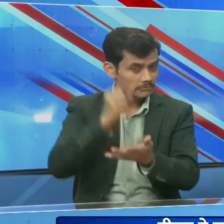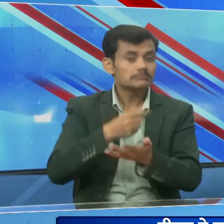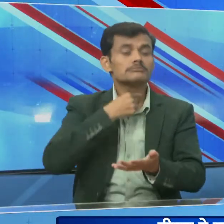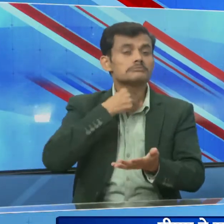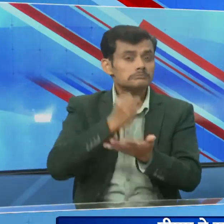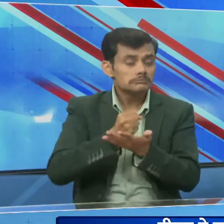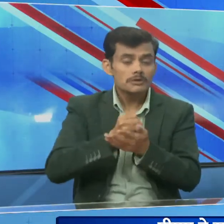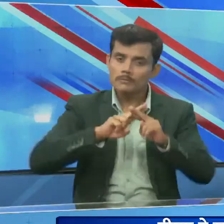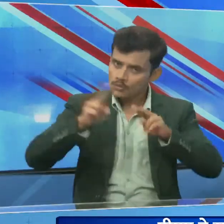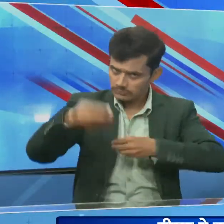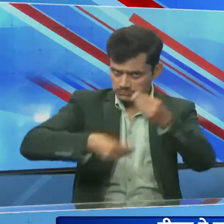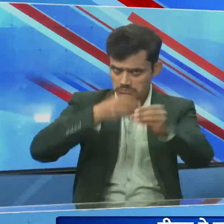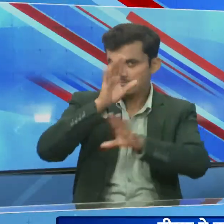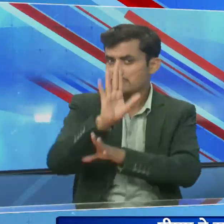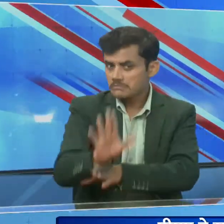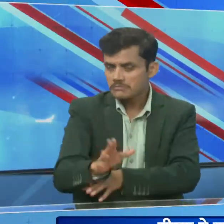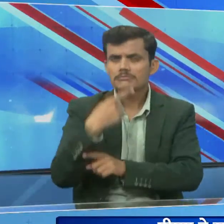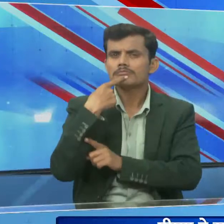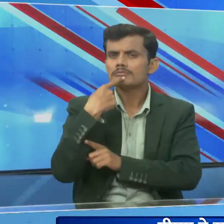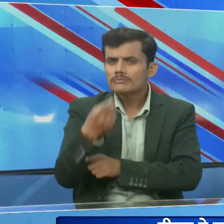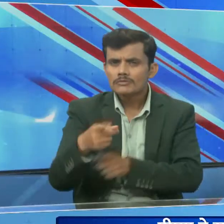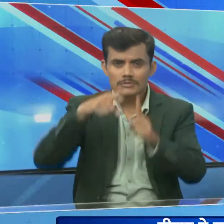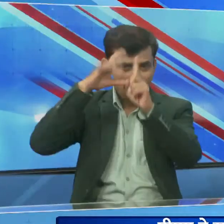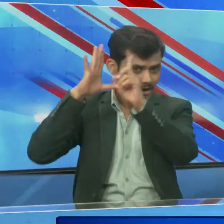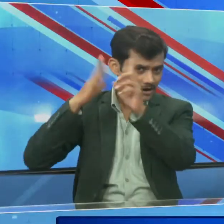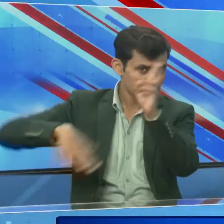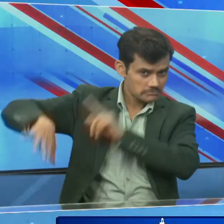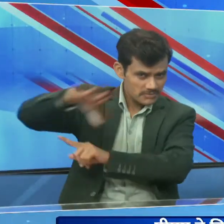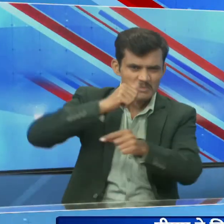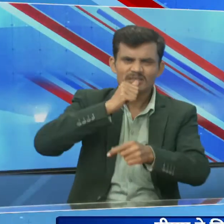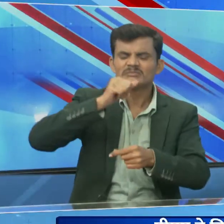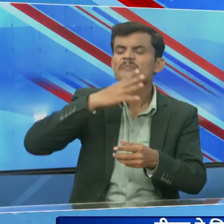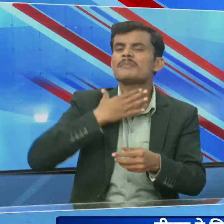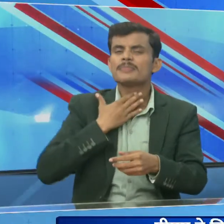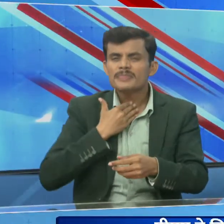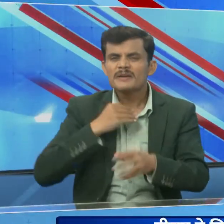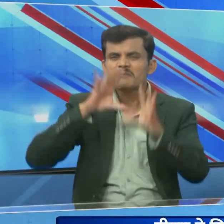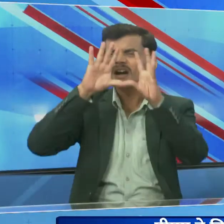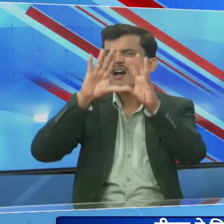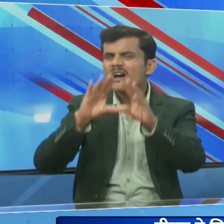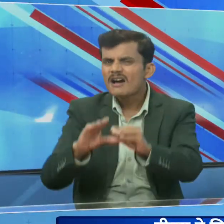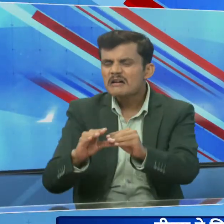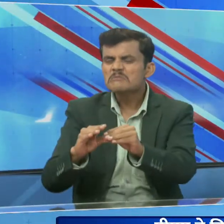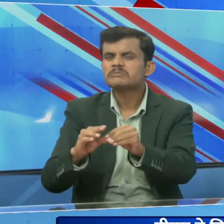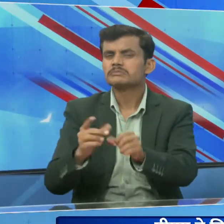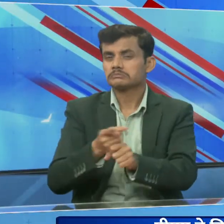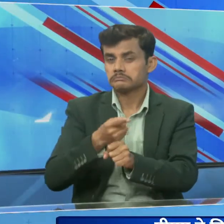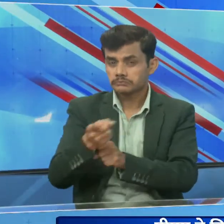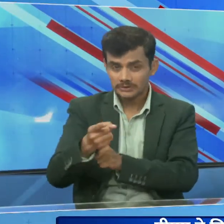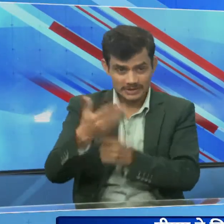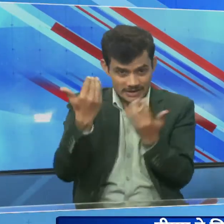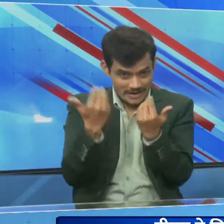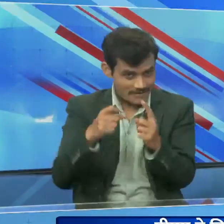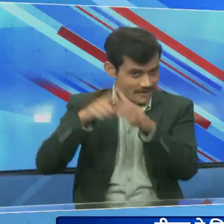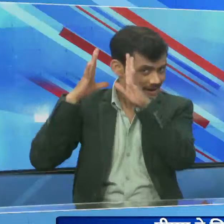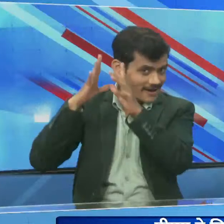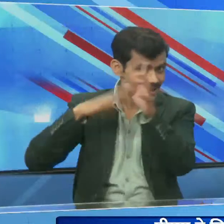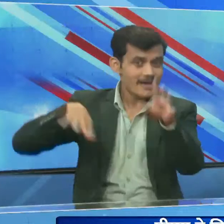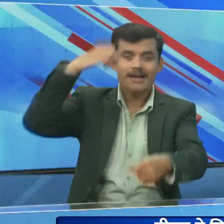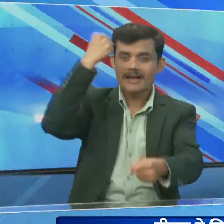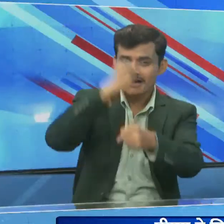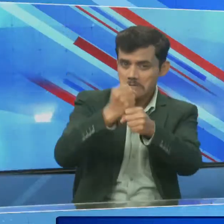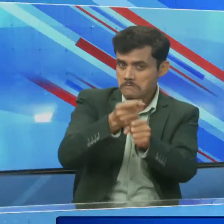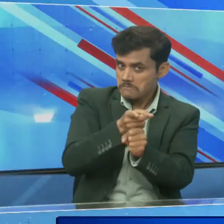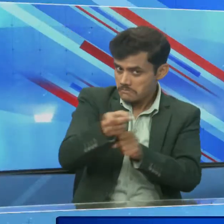पूरे किए जाएंगे। उन्होंने राज्य में पानी की किल्लत के मुद्दे को उठाया और इस पर सत्तारूढ़ राज्य सरकार को निशाने पर